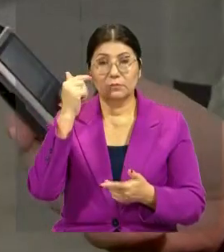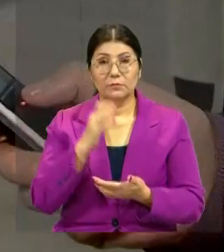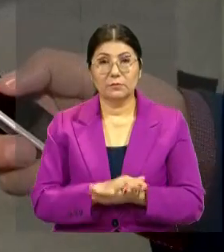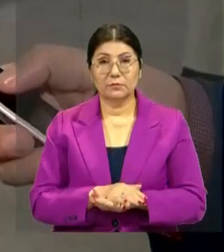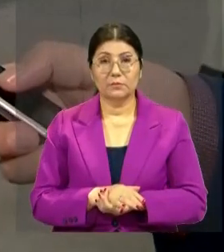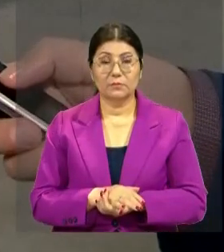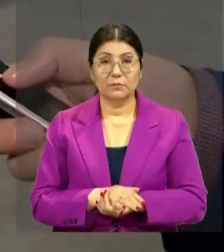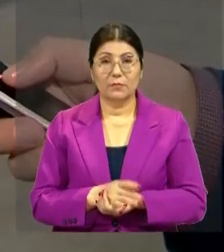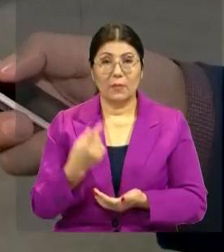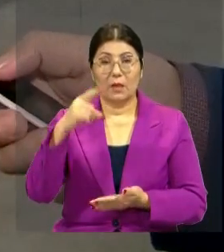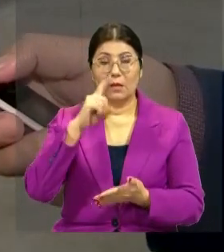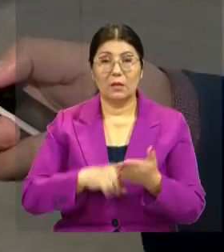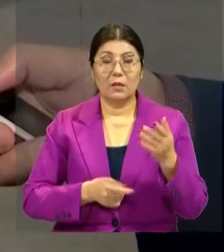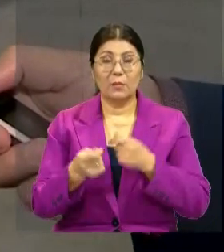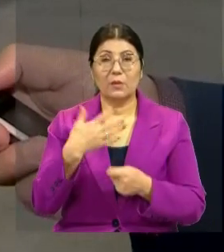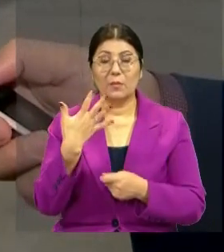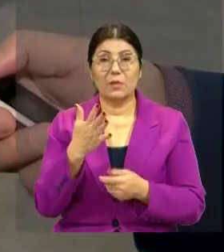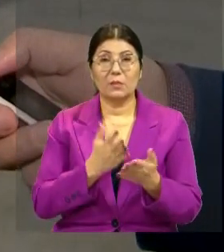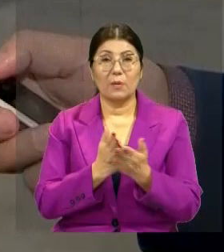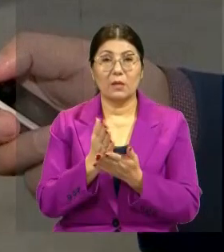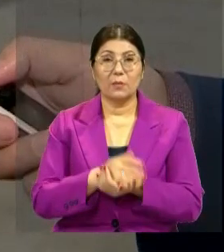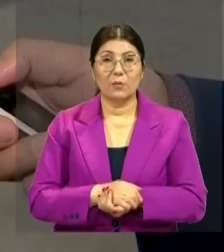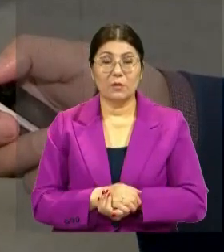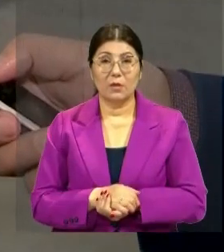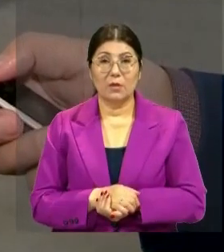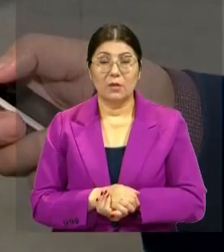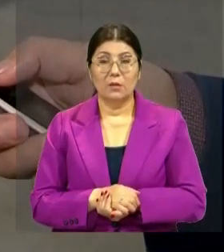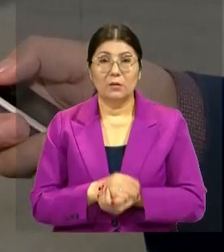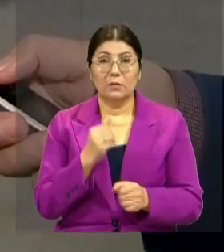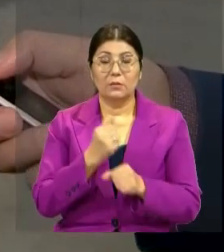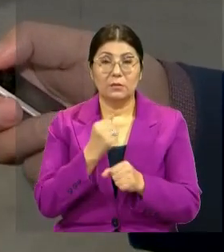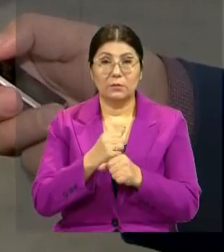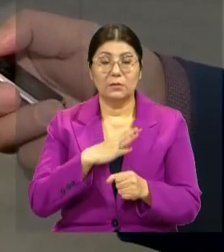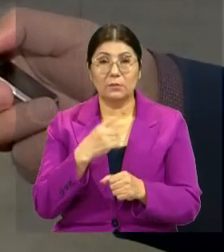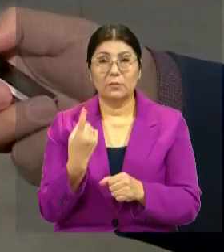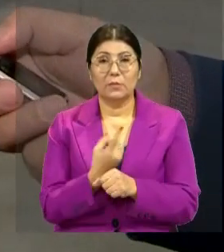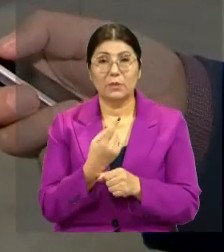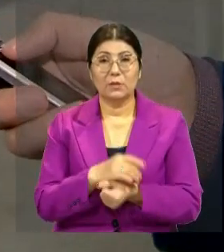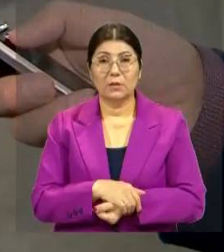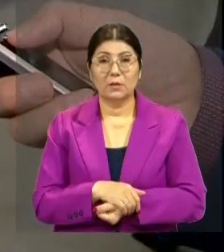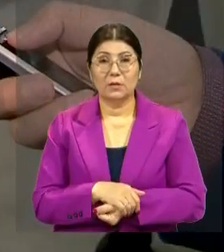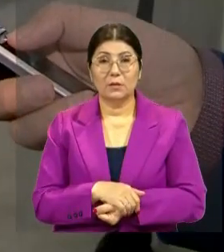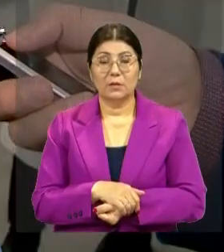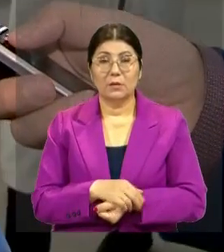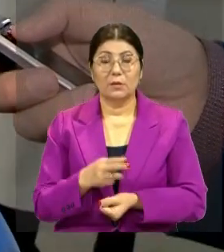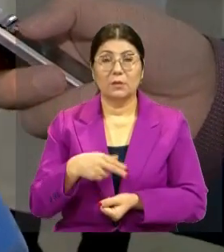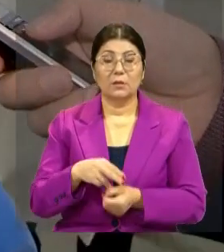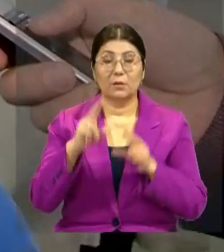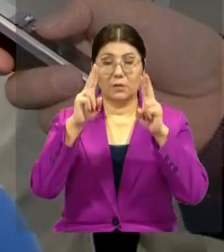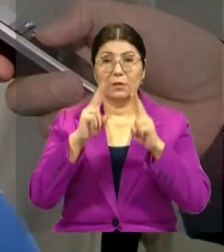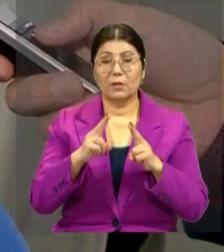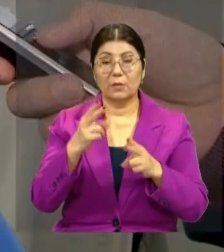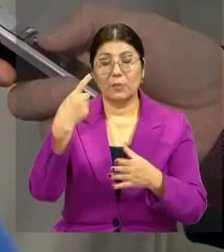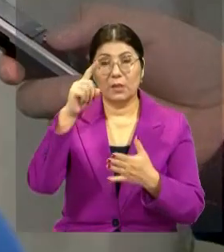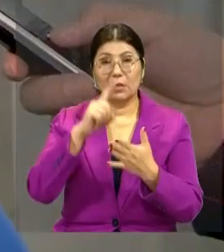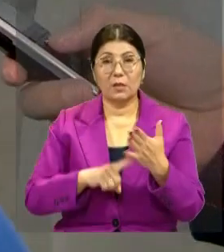Діни басқарманың 5 бағыт бойынша қызмет жасадық. Бұл бірінші алғашқы бағыты дін мен дәстүр бағыты.